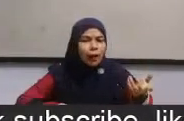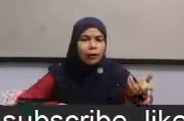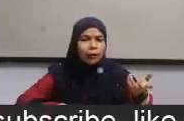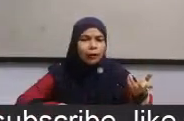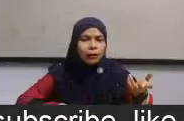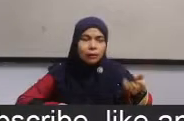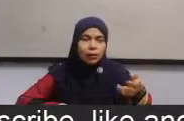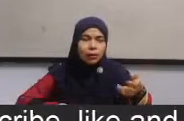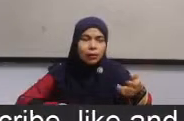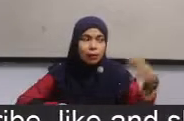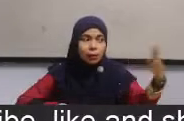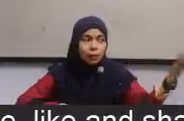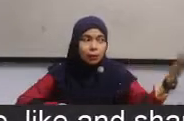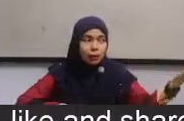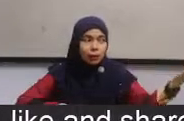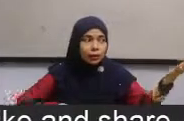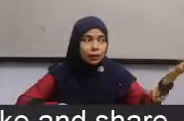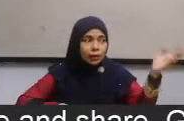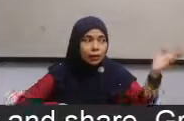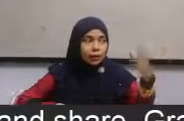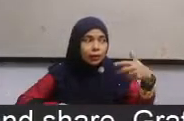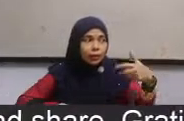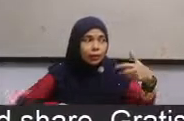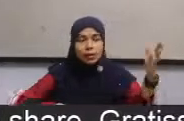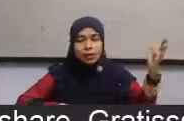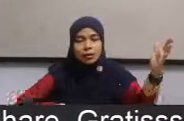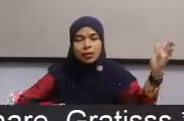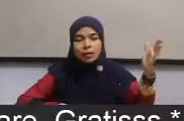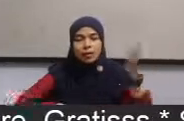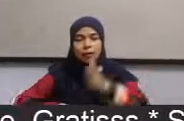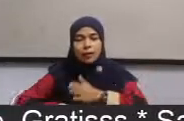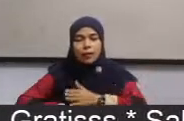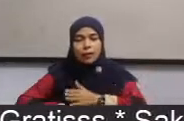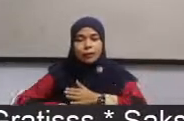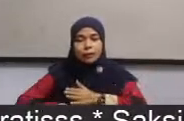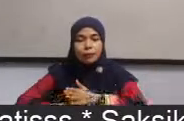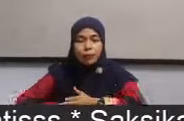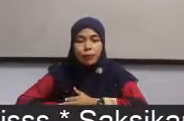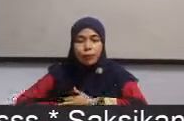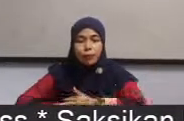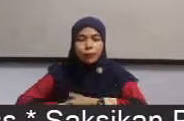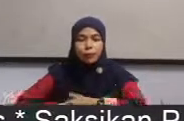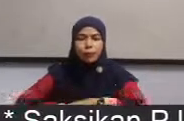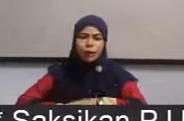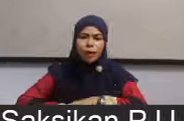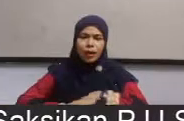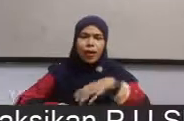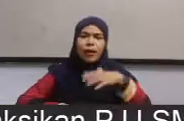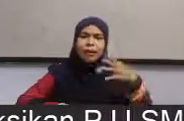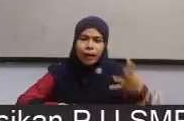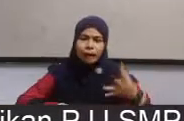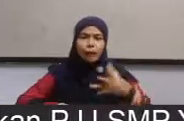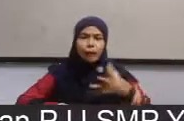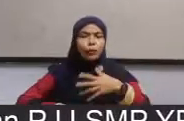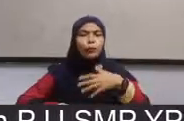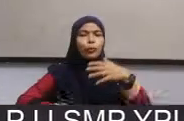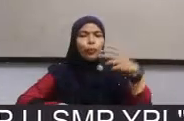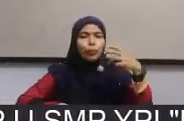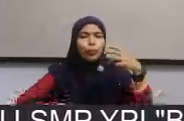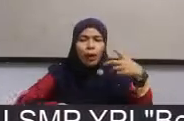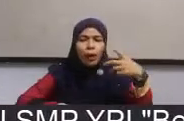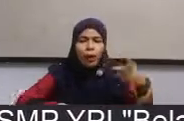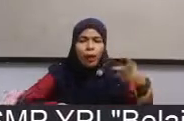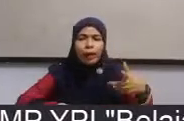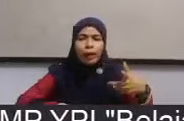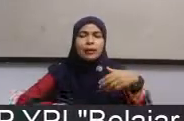lain banyak kita Indonesia dari Sabang sampai Merauke Merauke banyak produk-produk